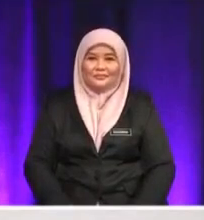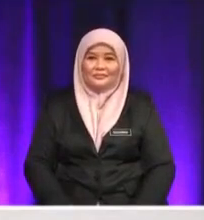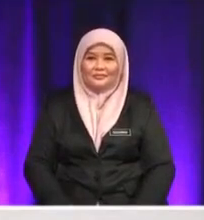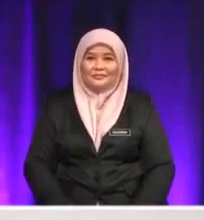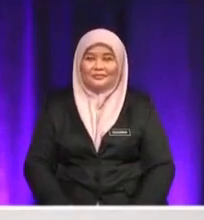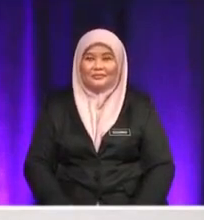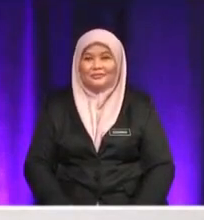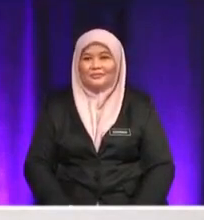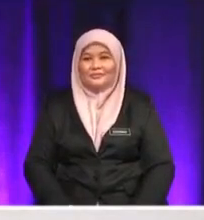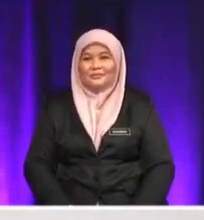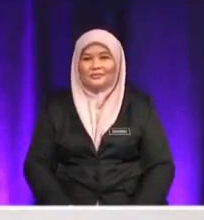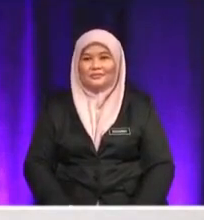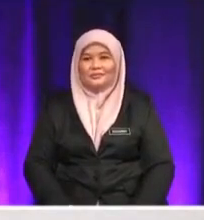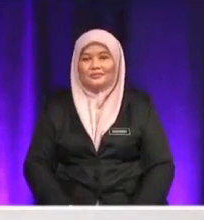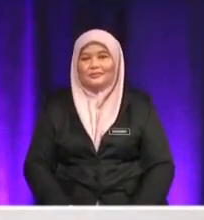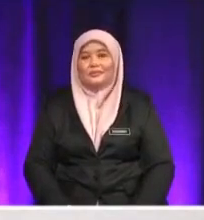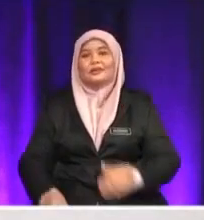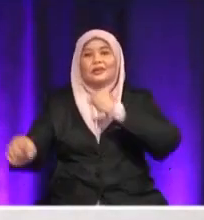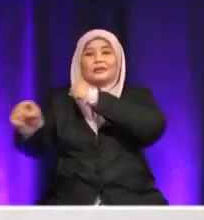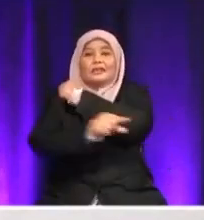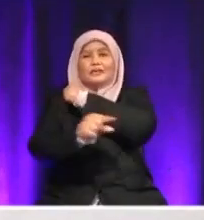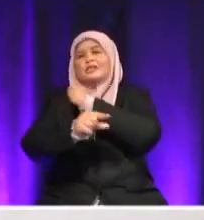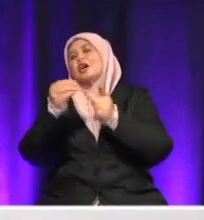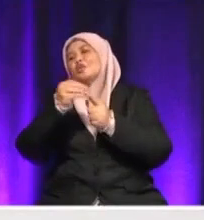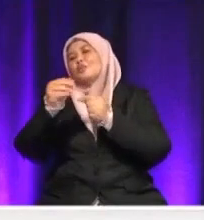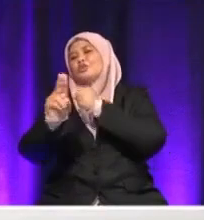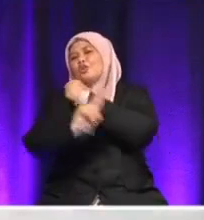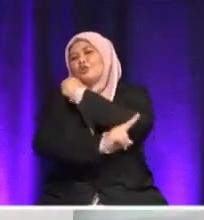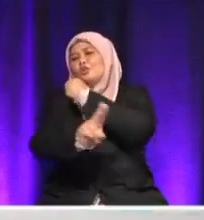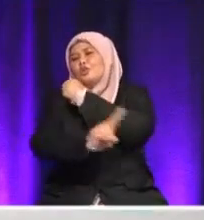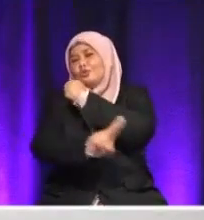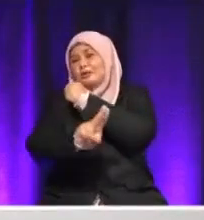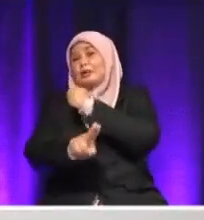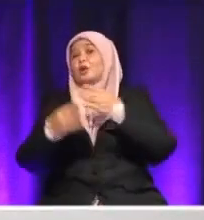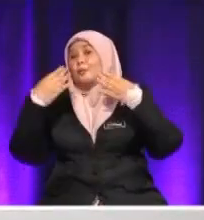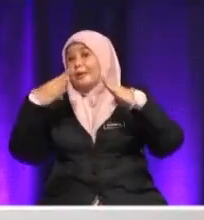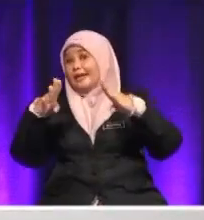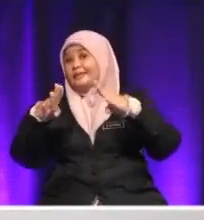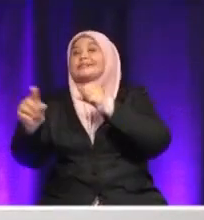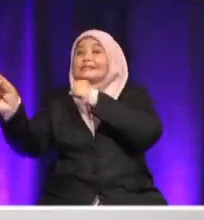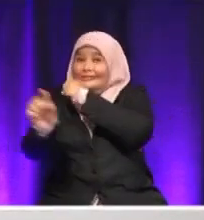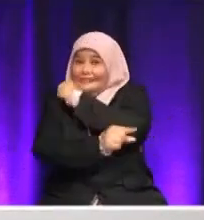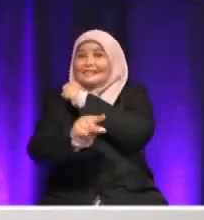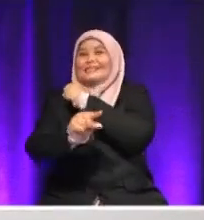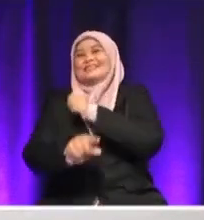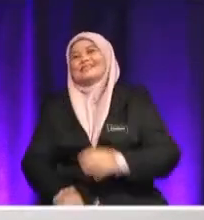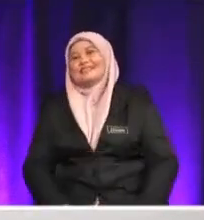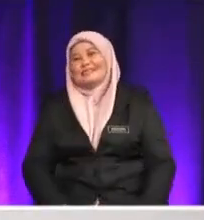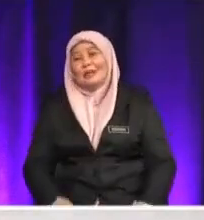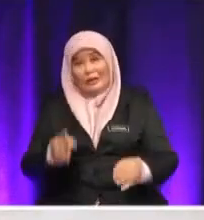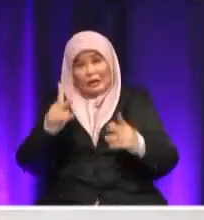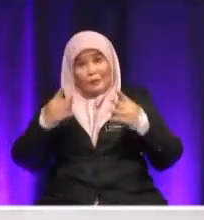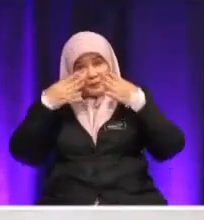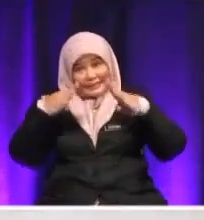Okey ustaz. Okey. Betul eh? Kisos ke hudud ni? Kalau sebut tentang balas, kisos ustaz. Alhamdulillah, cemerlanglah